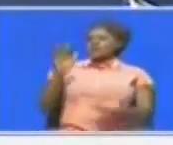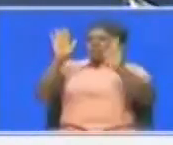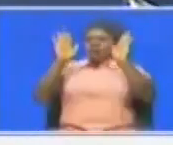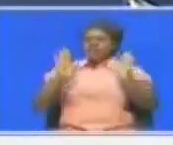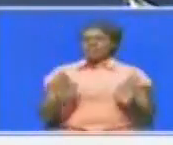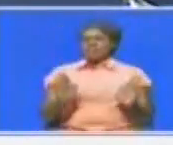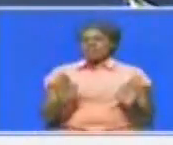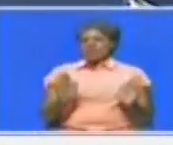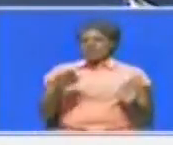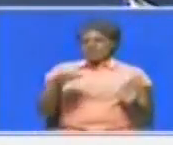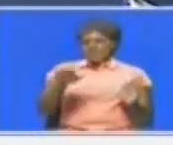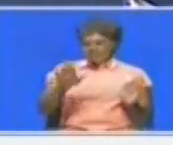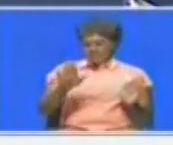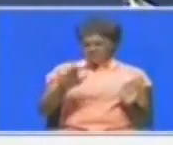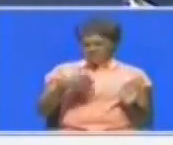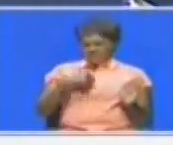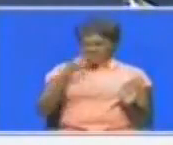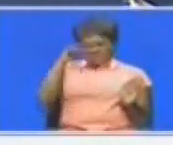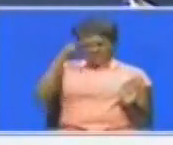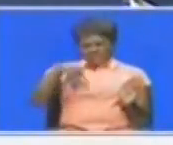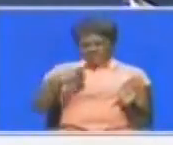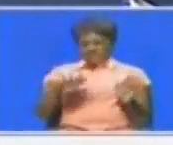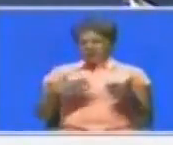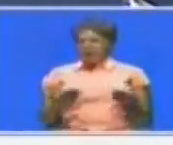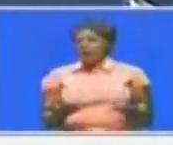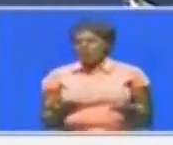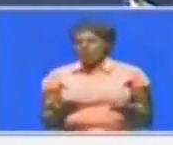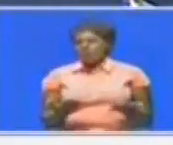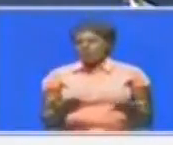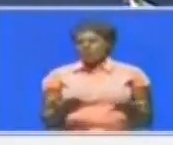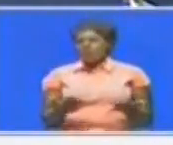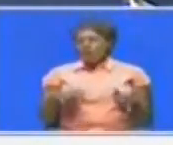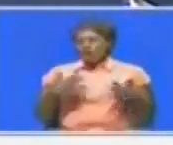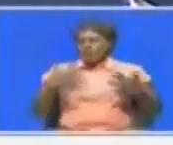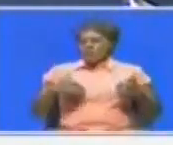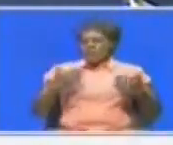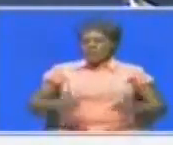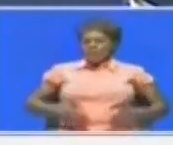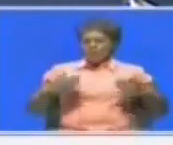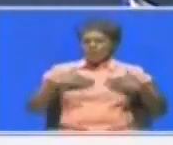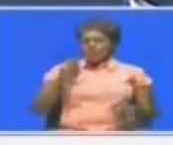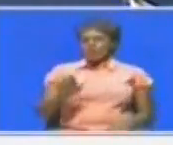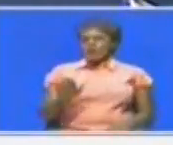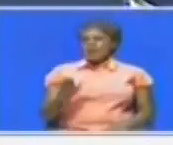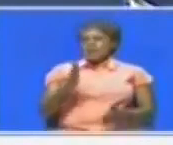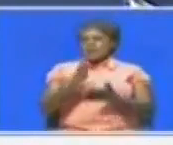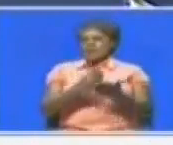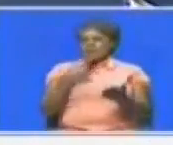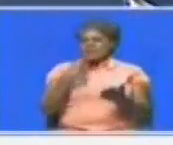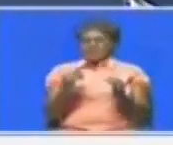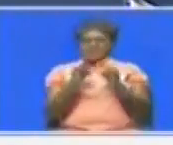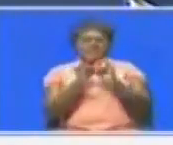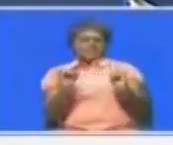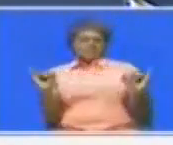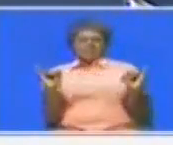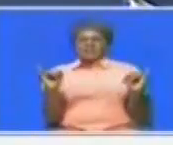it? Wewe unajichukua vipi? Unajithamini ama unaona basi mtu acheza na mwili wako? Maanake miaka inasonga, wengine mnasema mko